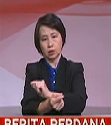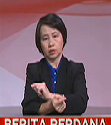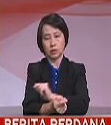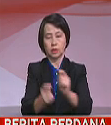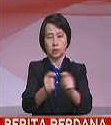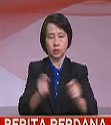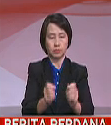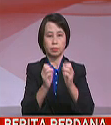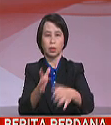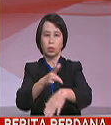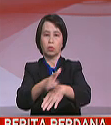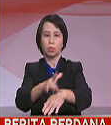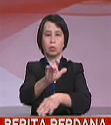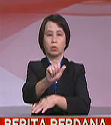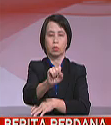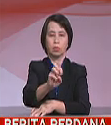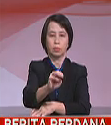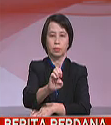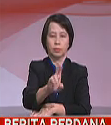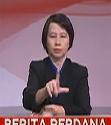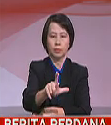tempat ditinggalkan sampel